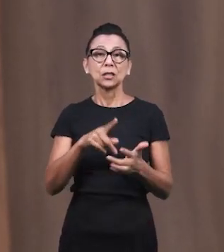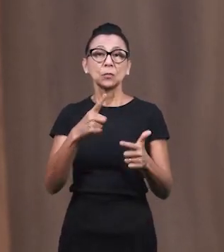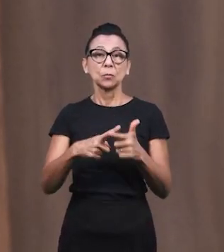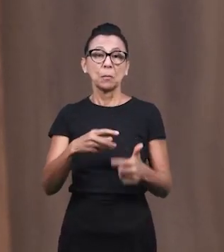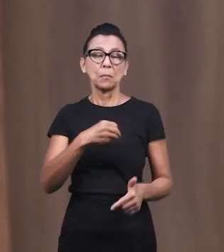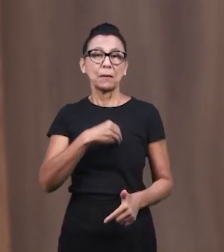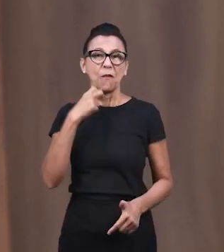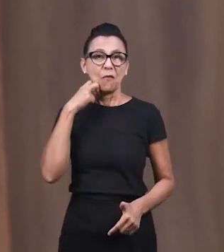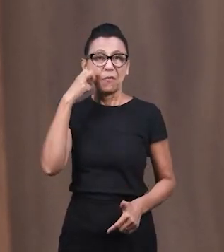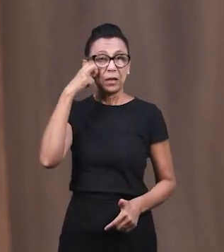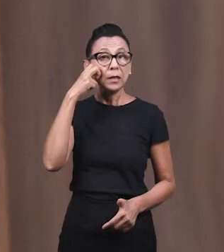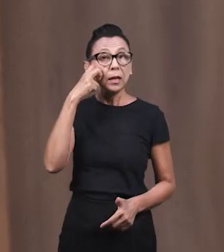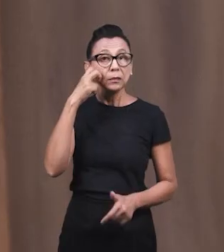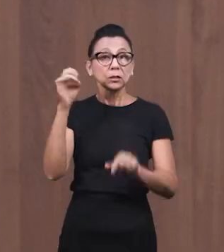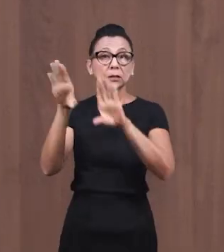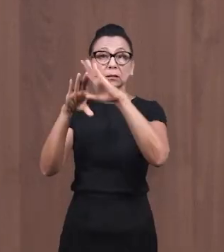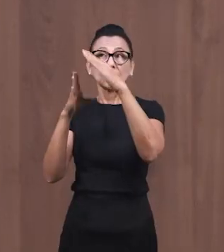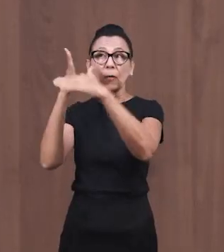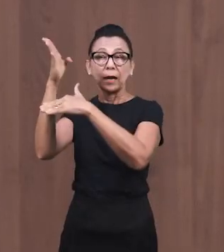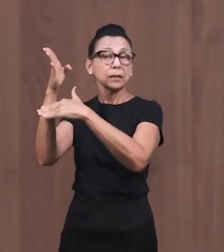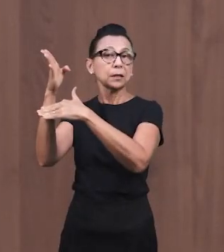pouvoir pour nous pardonner.